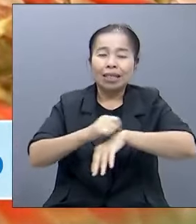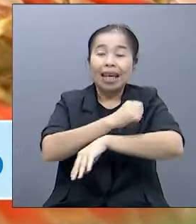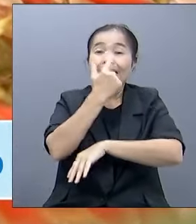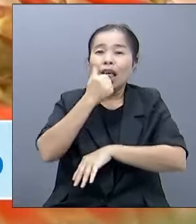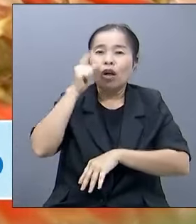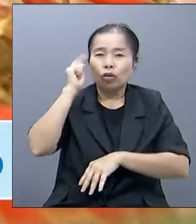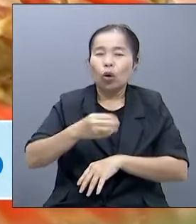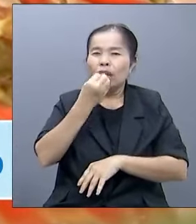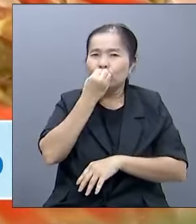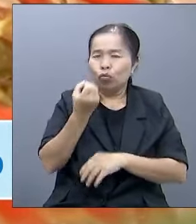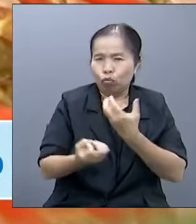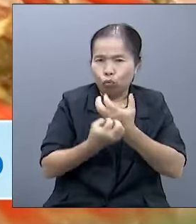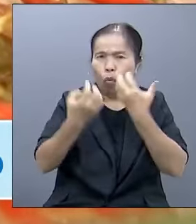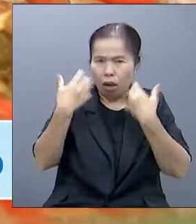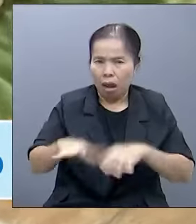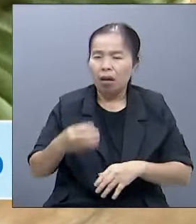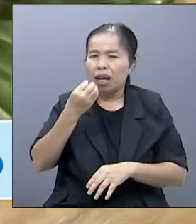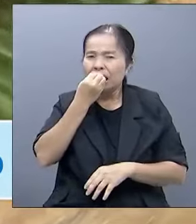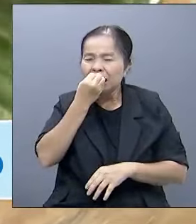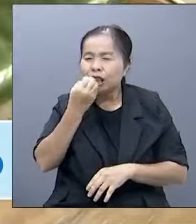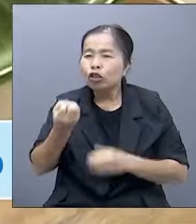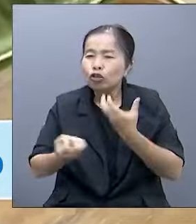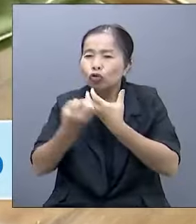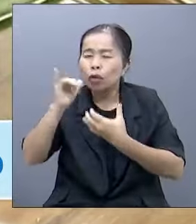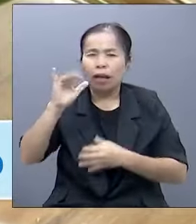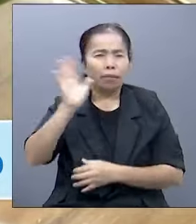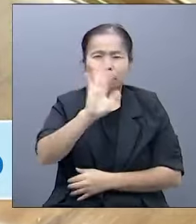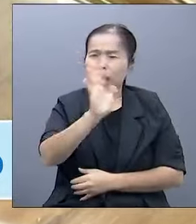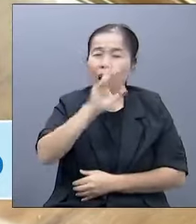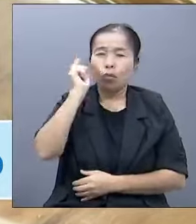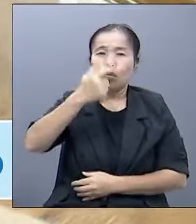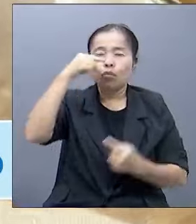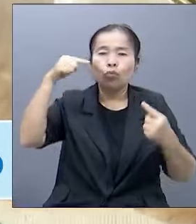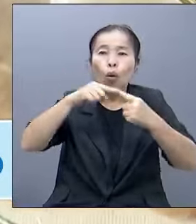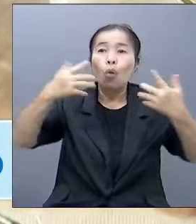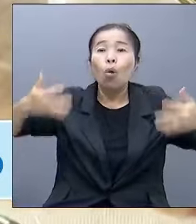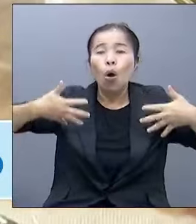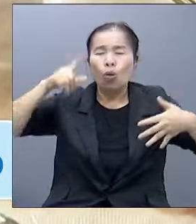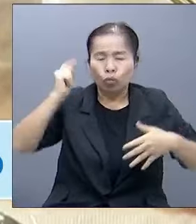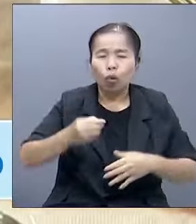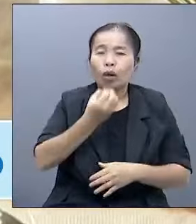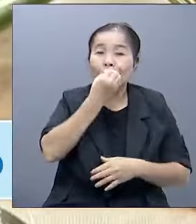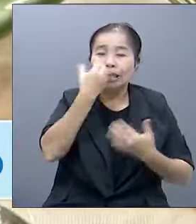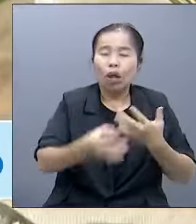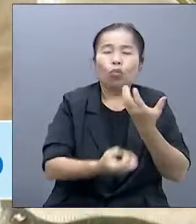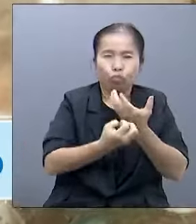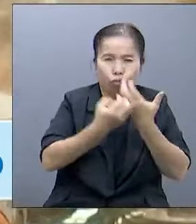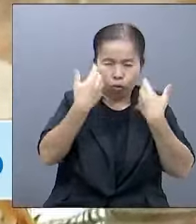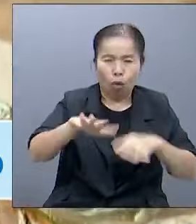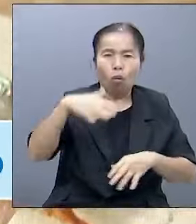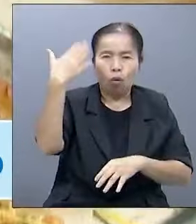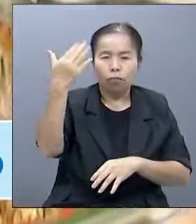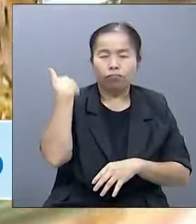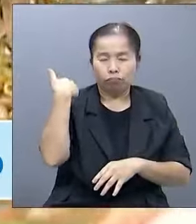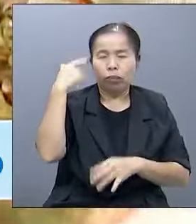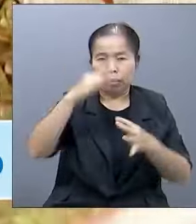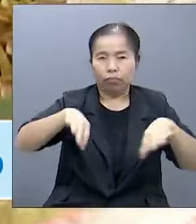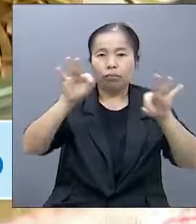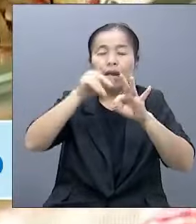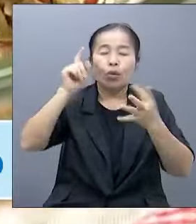กเท่านั้นนะครับหน้าร้อนแบบนี้ไม่ว่าจะกินอะไรต้องกินให้สุกซึ่งจะช่วยป้องกันเรื่องของแบคทีเรียได้หลังจากคลุกเคล้าส่วนผสมให้เข้ากันแ